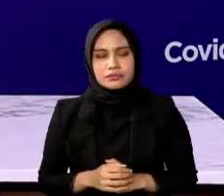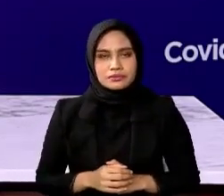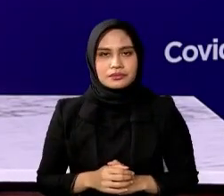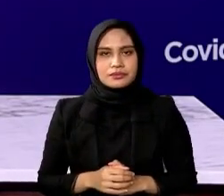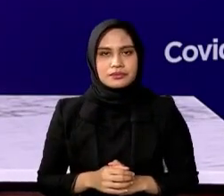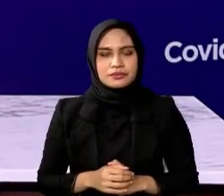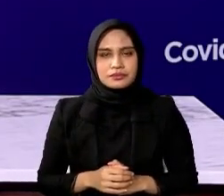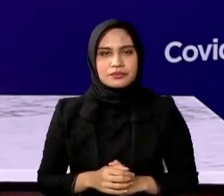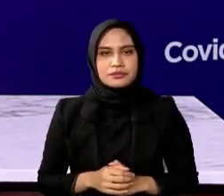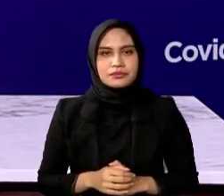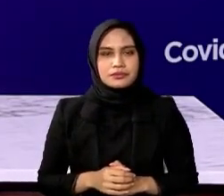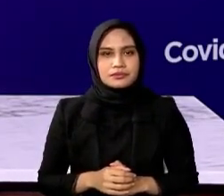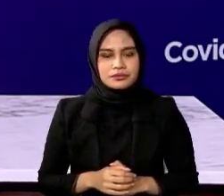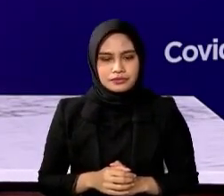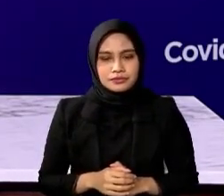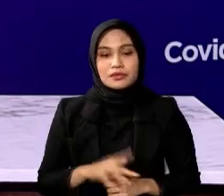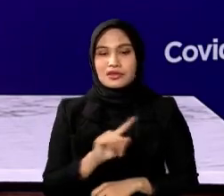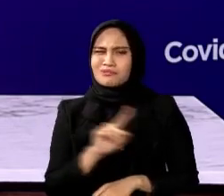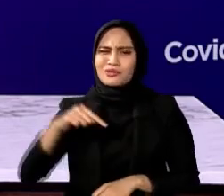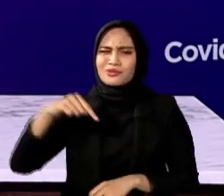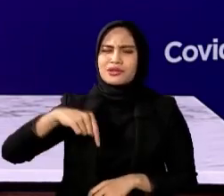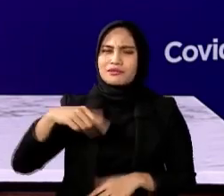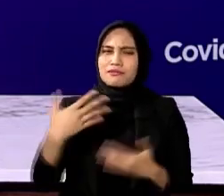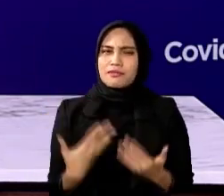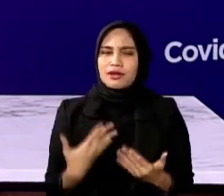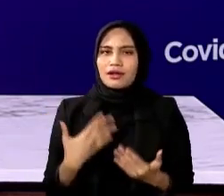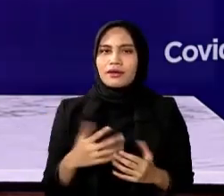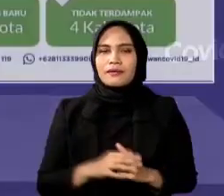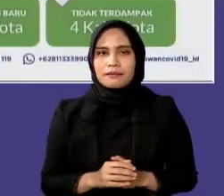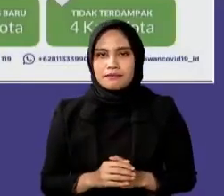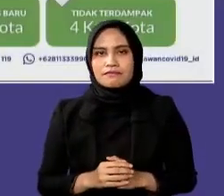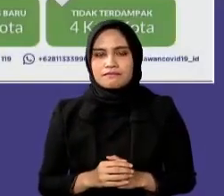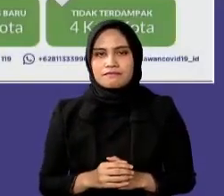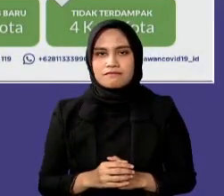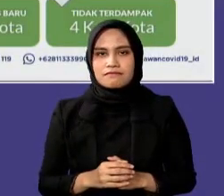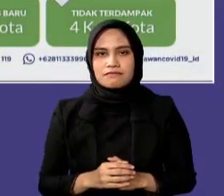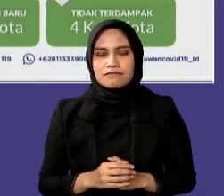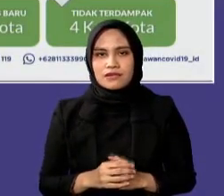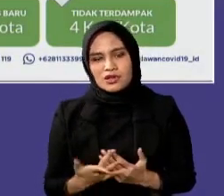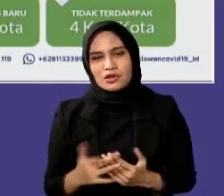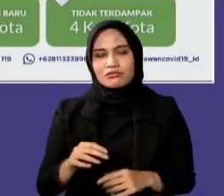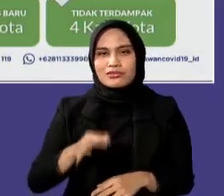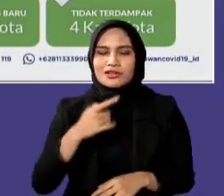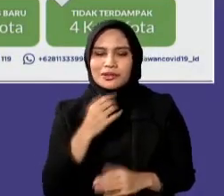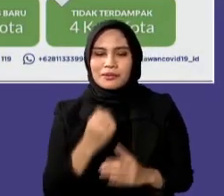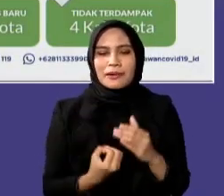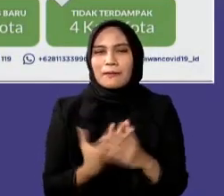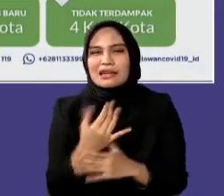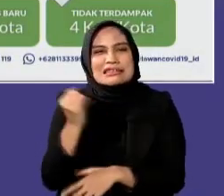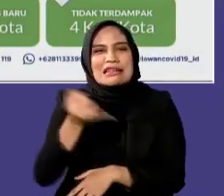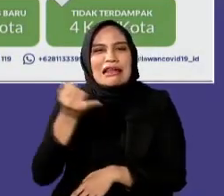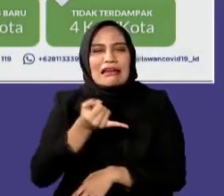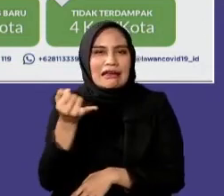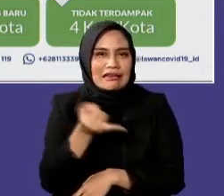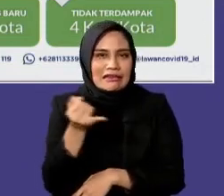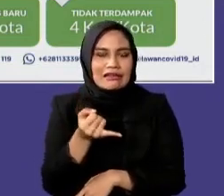umum zonasi risiko pada minggu ini menunjukkan perkembangan ke arah yang tidak diharapkan Hal ini ditandai